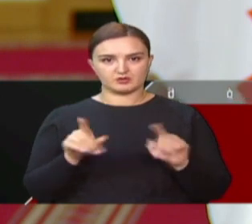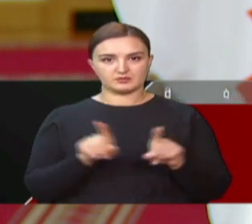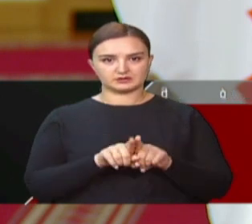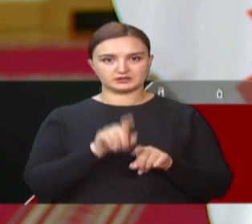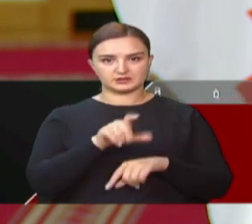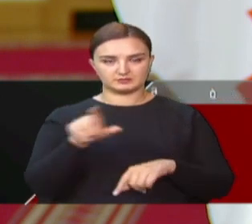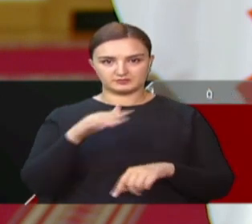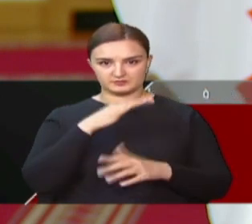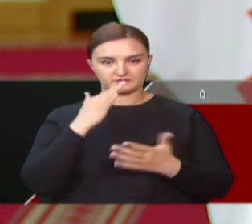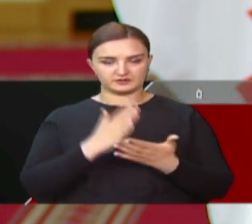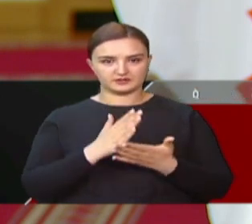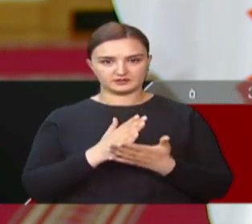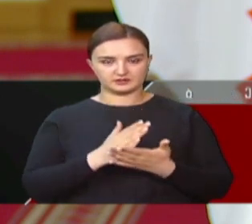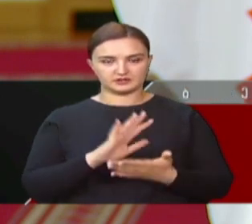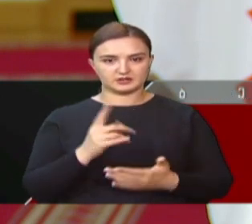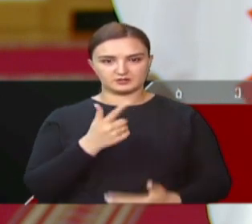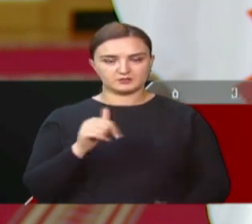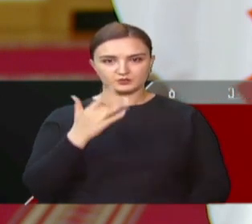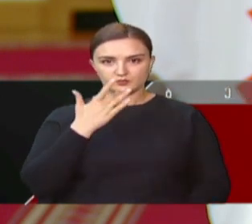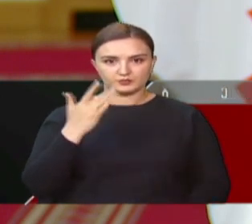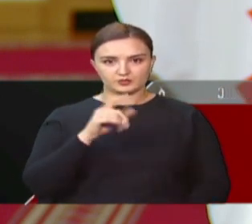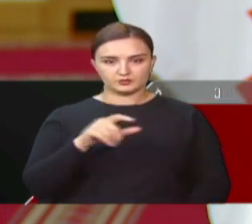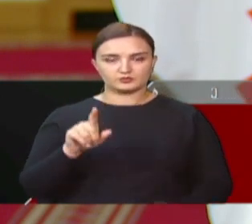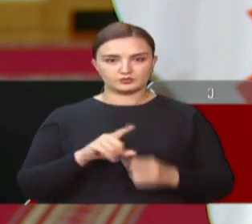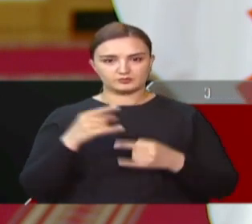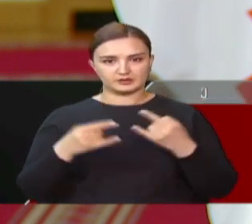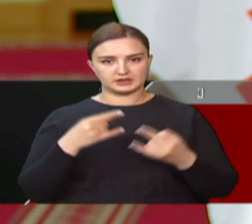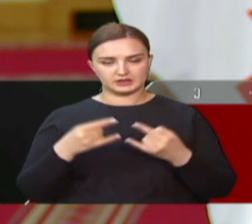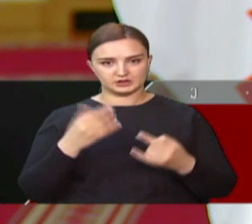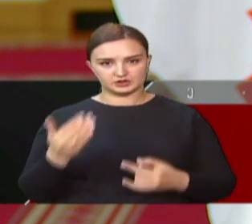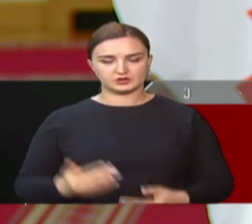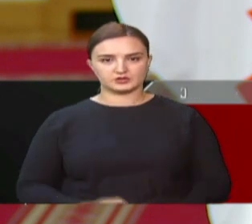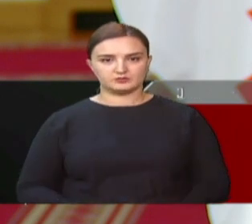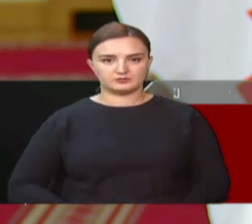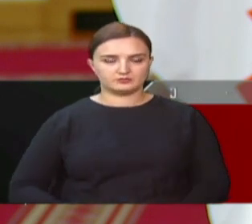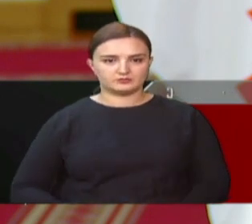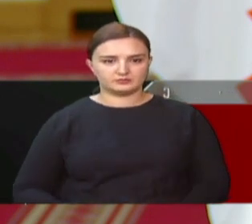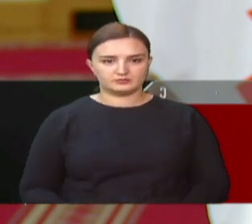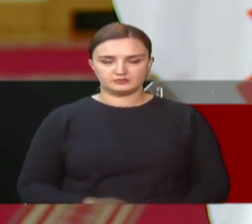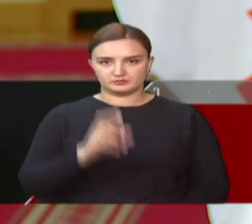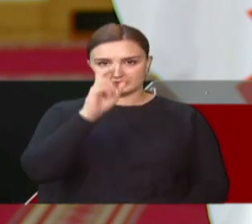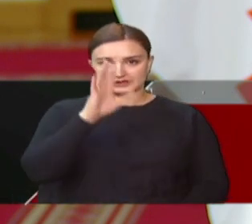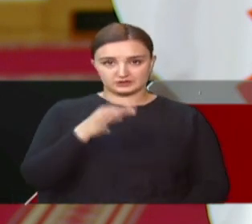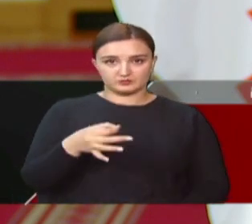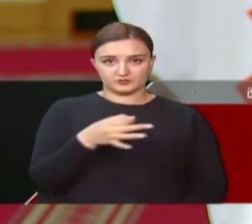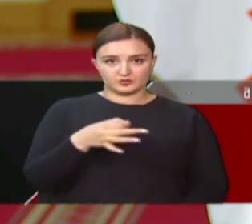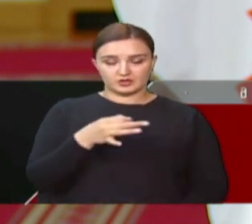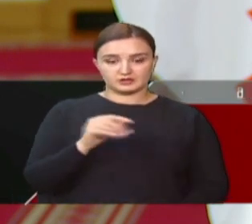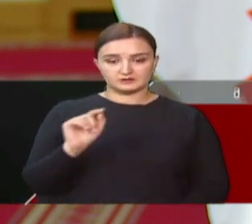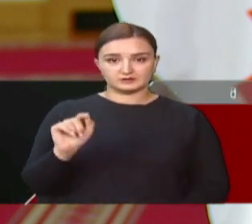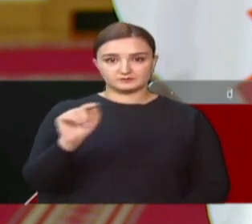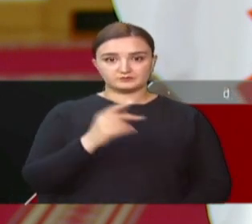ვართ ბევრი, არამხოლოდ რა ვიცი პოლიტიკოსები, არამედ მედიაშიც, არასამთავრობო ორგანიზაციებშიც, აი ამ